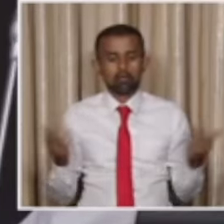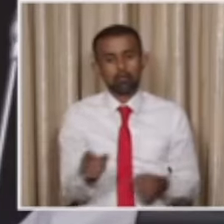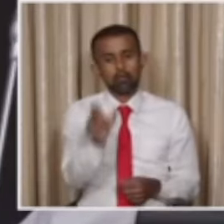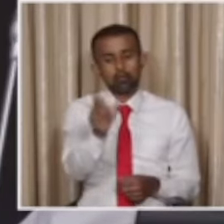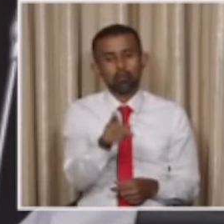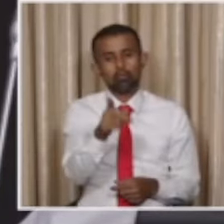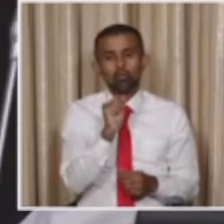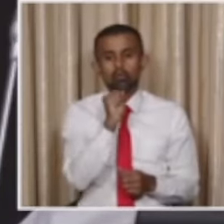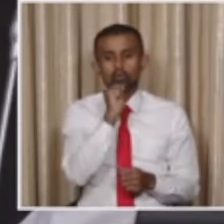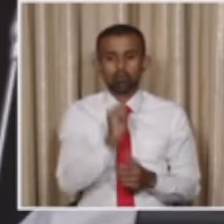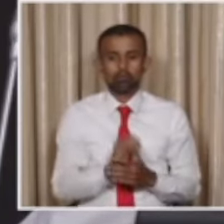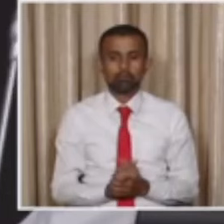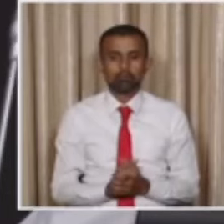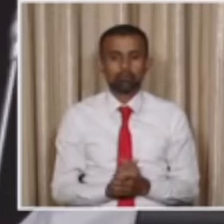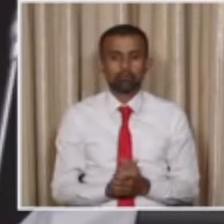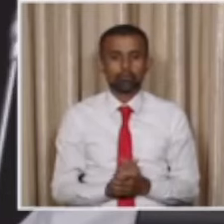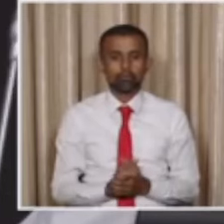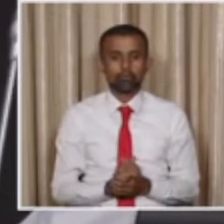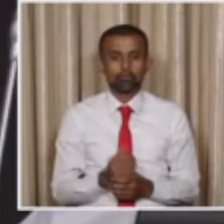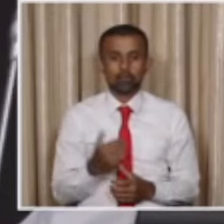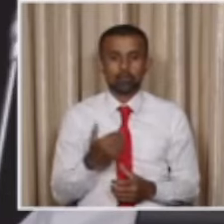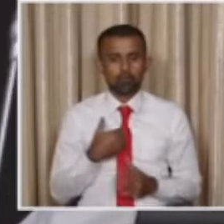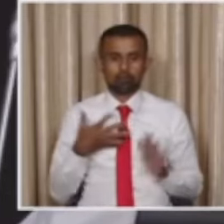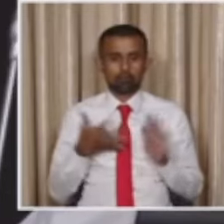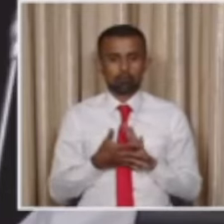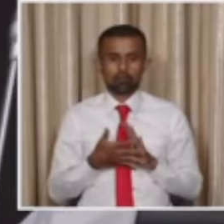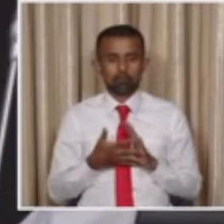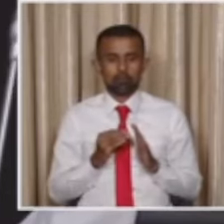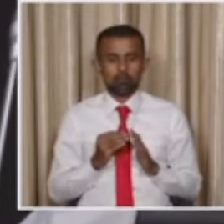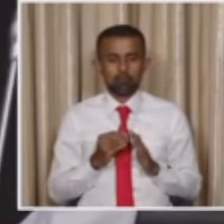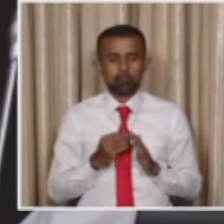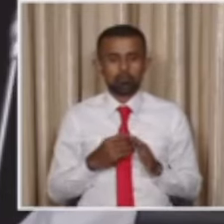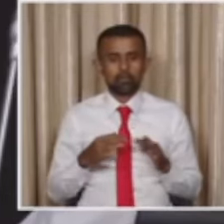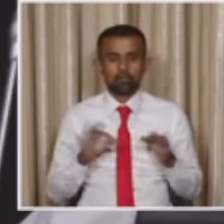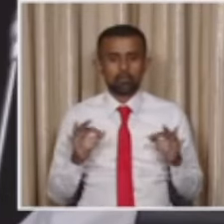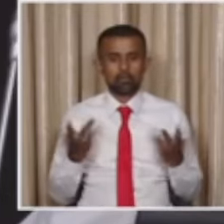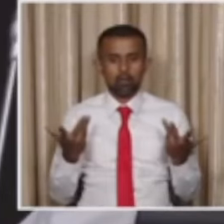කරන්නේ? අපි කරා නම් ඇප දෙන්නේ නැහැ. අපි කරන්නේ නැහැ ඒවා. සාමාන්‍ය මිනිස්සෙක් කරා නම් ඇප දෙන්නේ